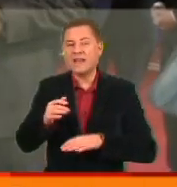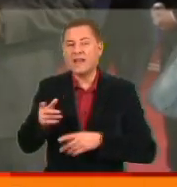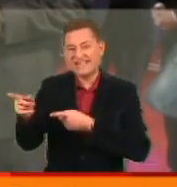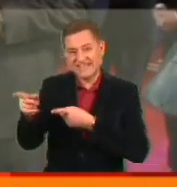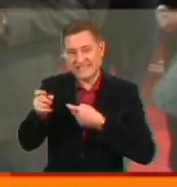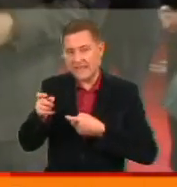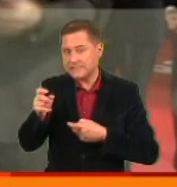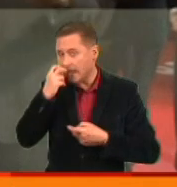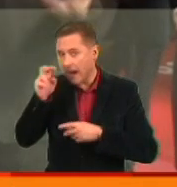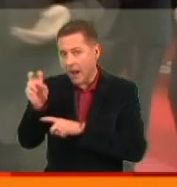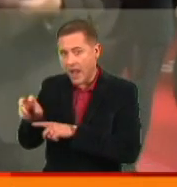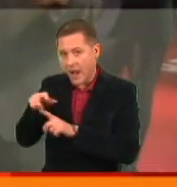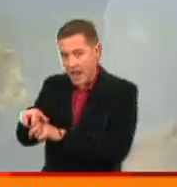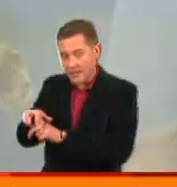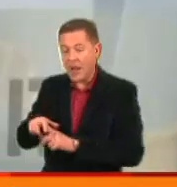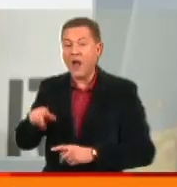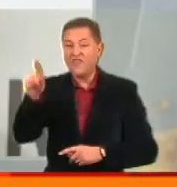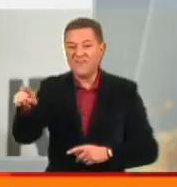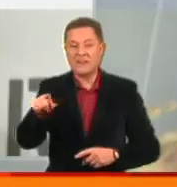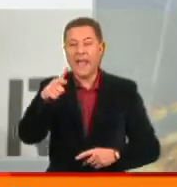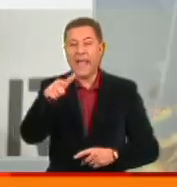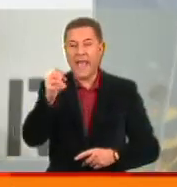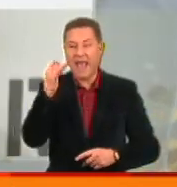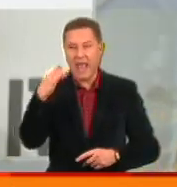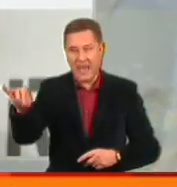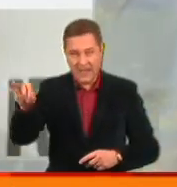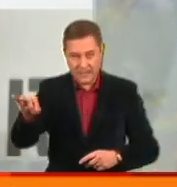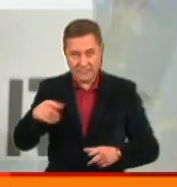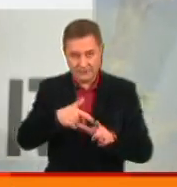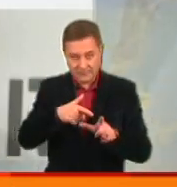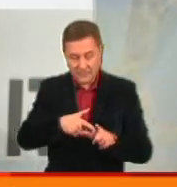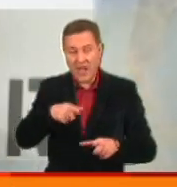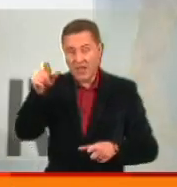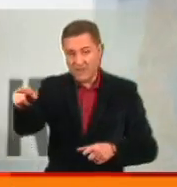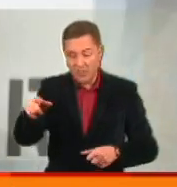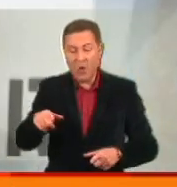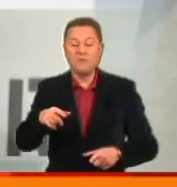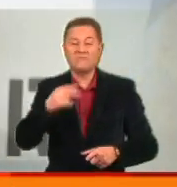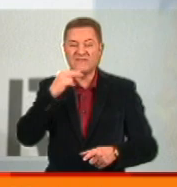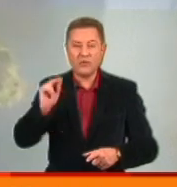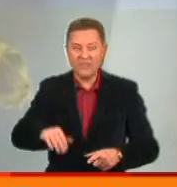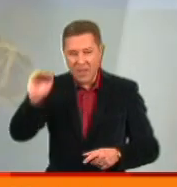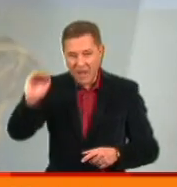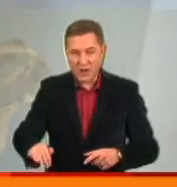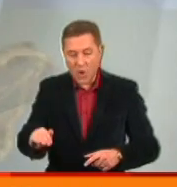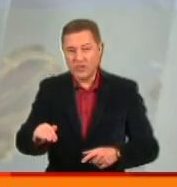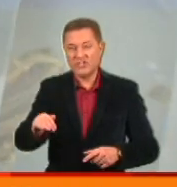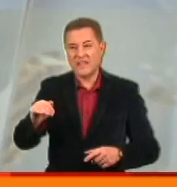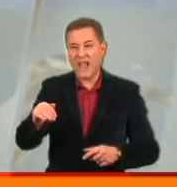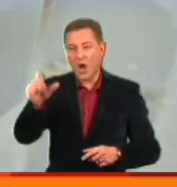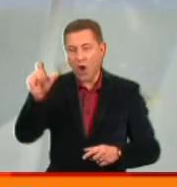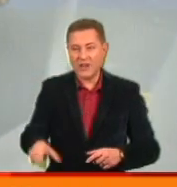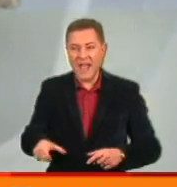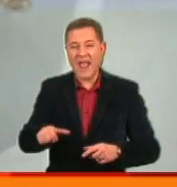зазіханнях. На додачу, Спейсі зізнався, що він гей. Актора в претензіях звинуватив молодший колега Ентоні